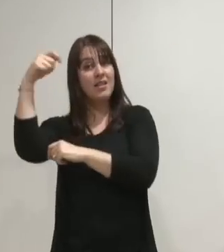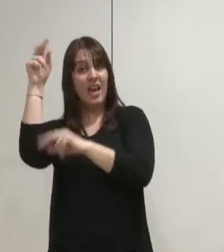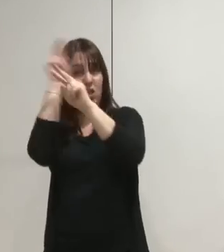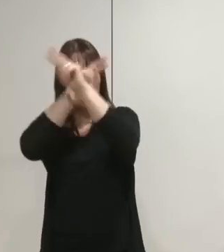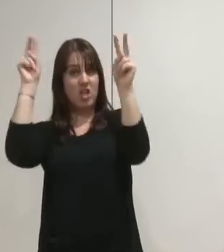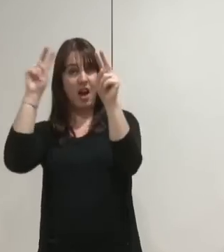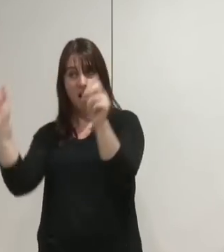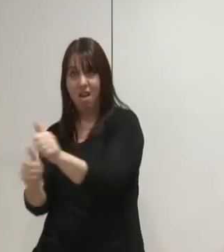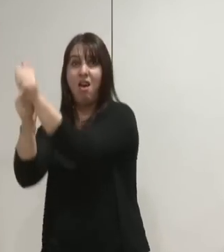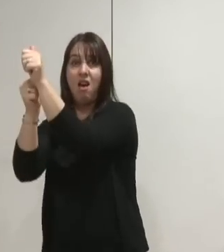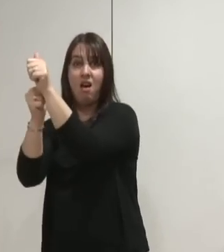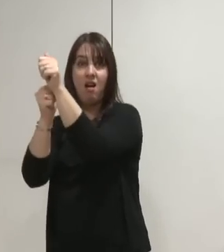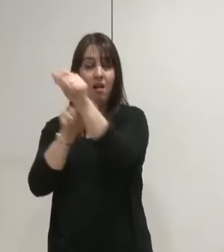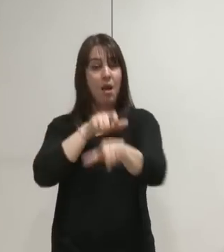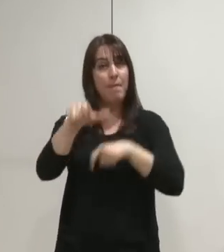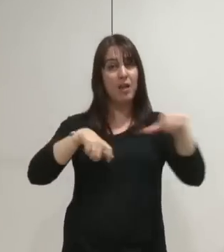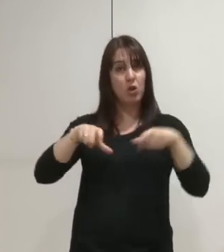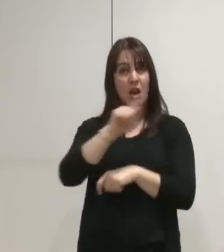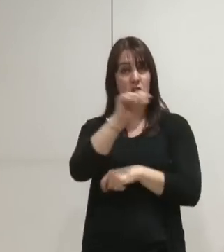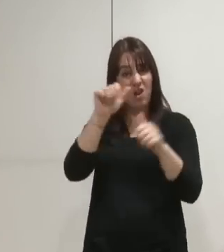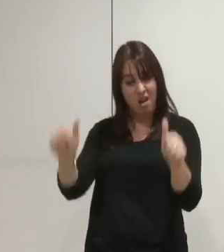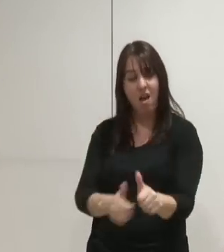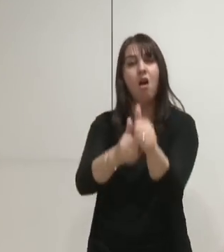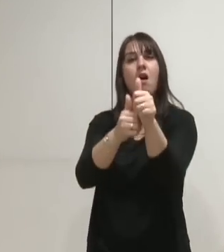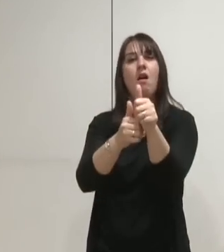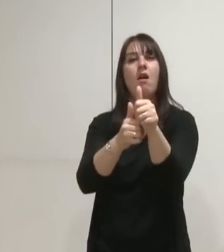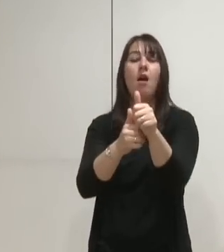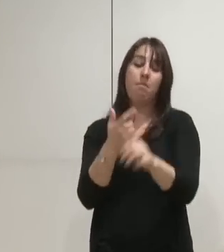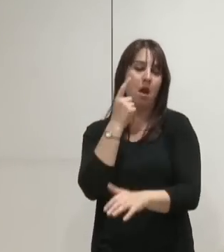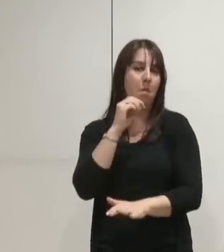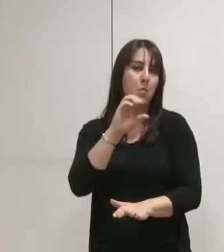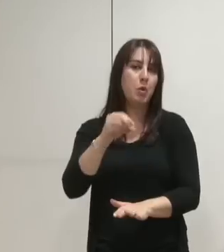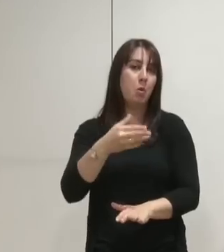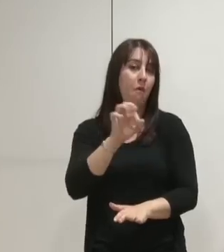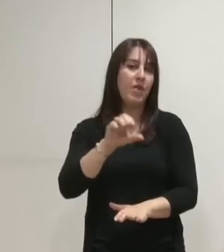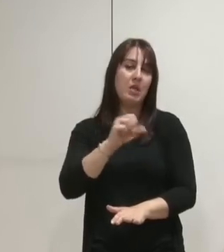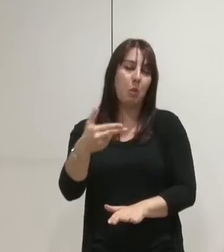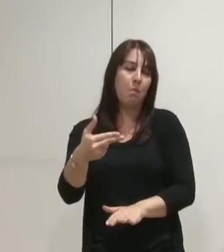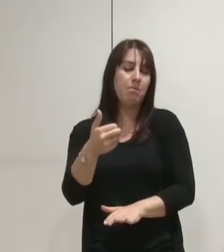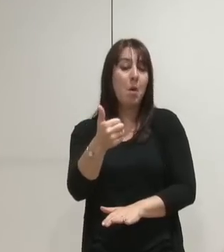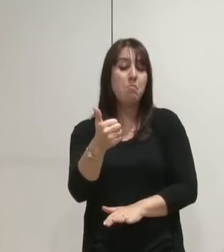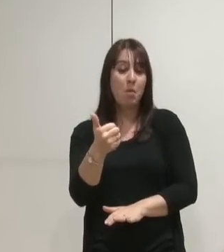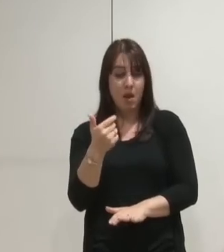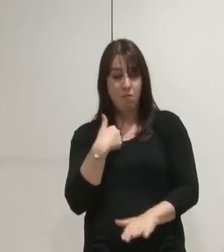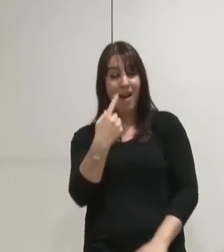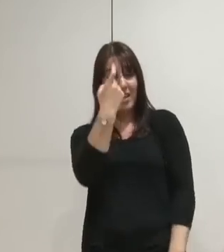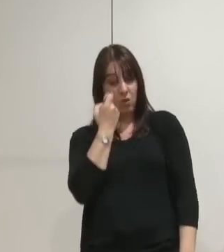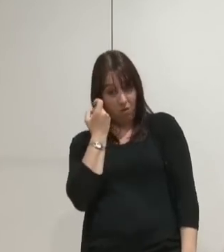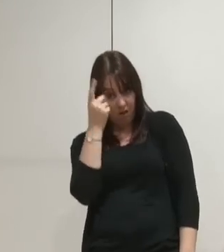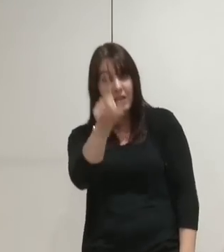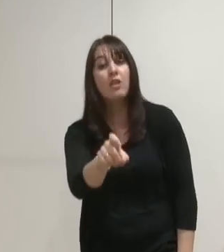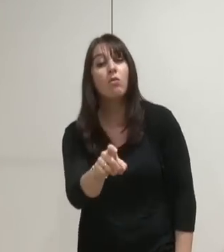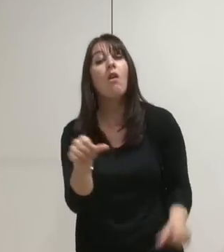GG et les collaborateurs de GG mais après monsieur confesson la question vous est renvoyée et vous